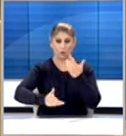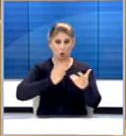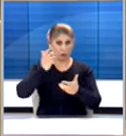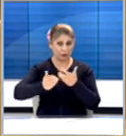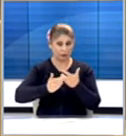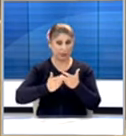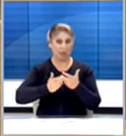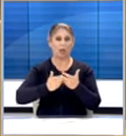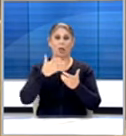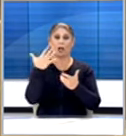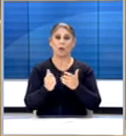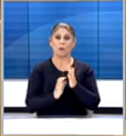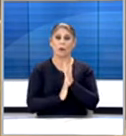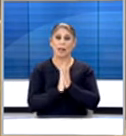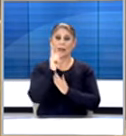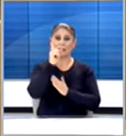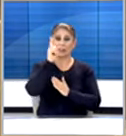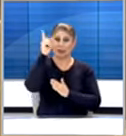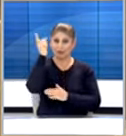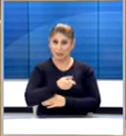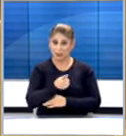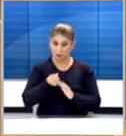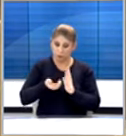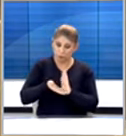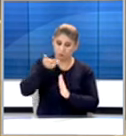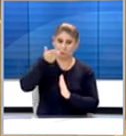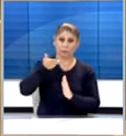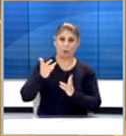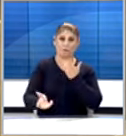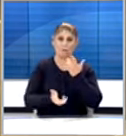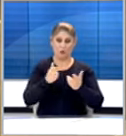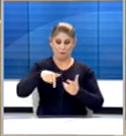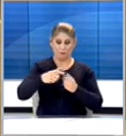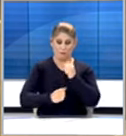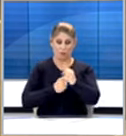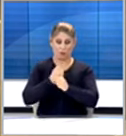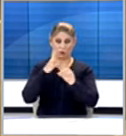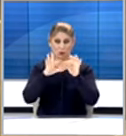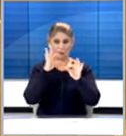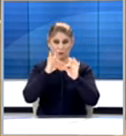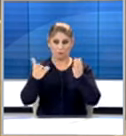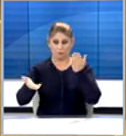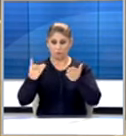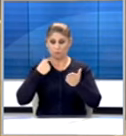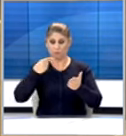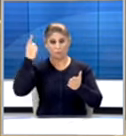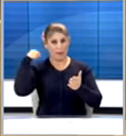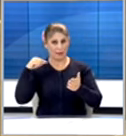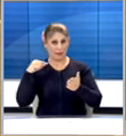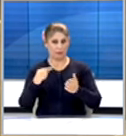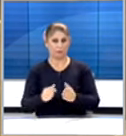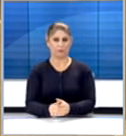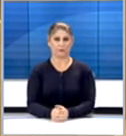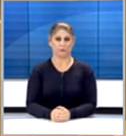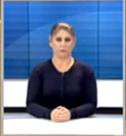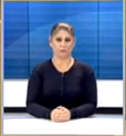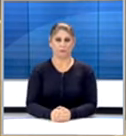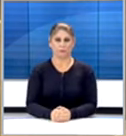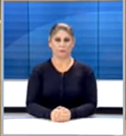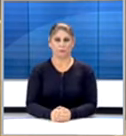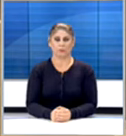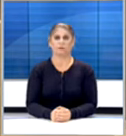να έχουμε 11% περισσότερες πυρκαγιές το φετινό Σεπτέμβρη σε σχέση με την περσινή χρονιά.